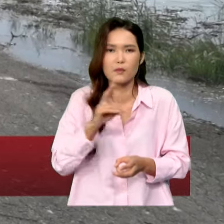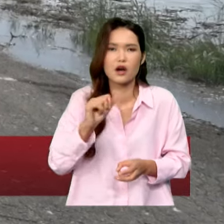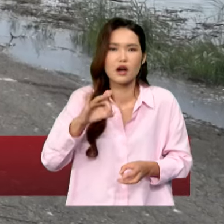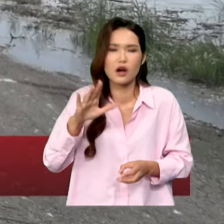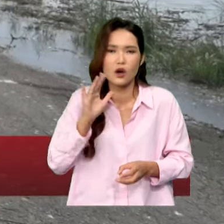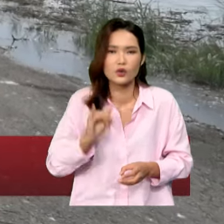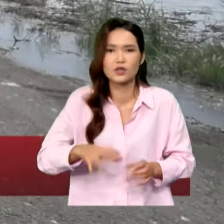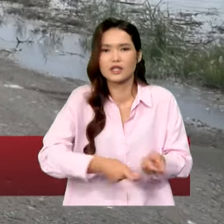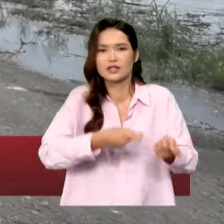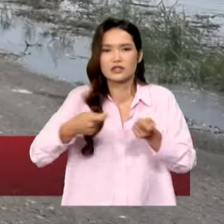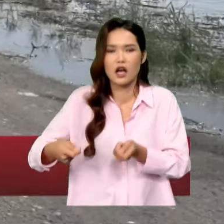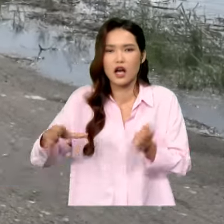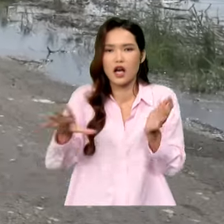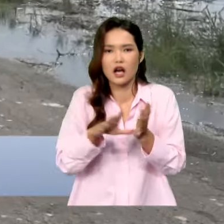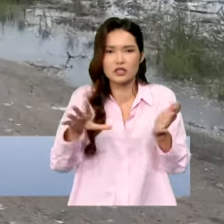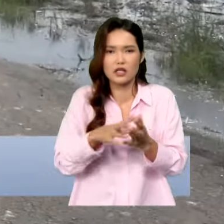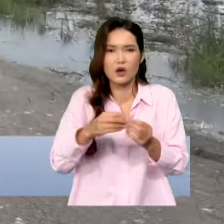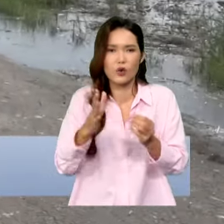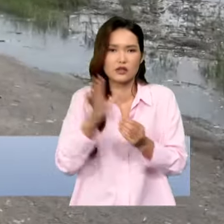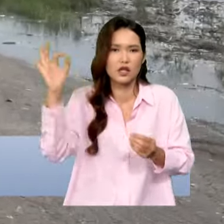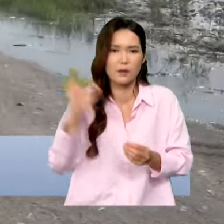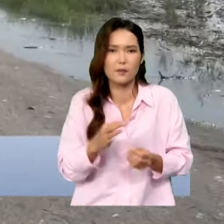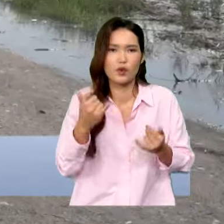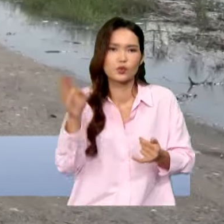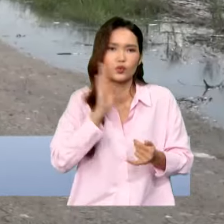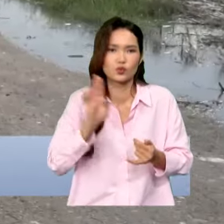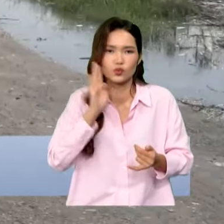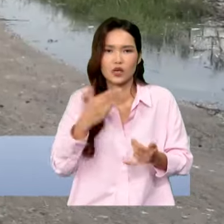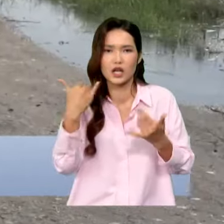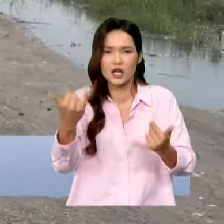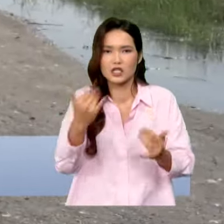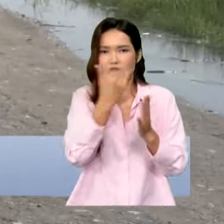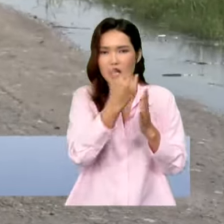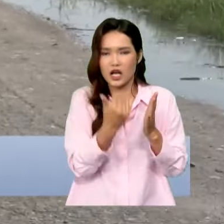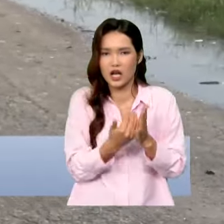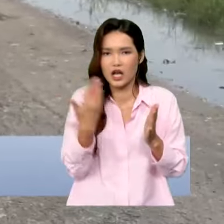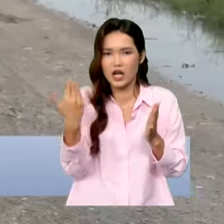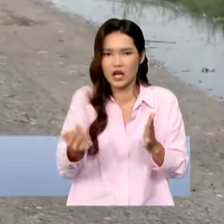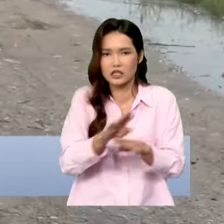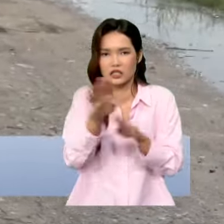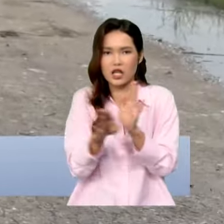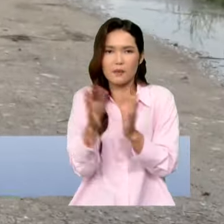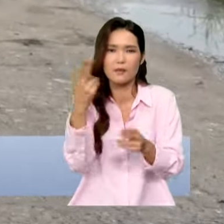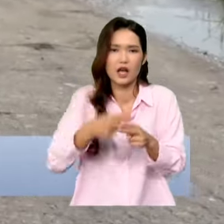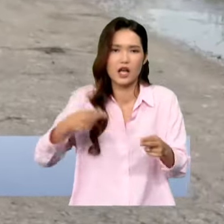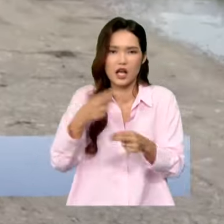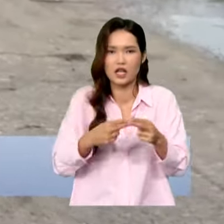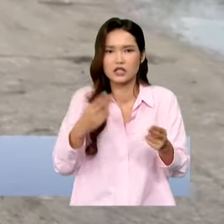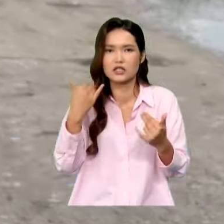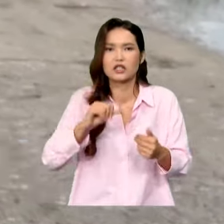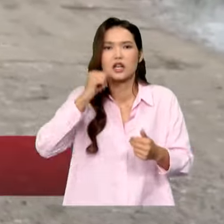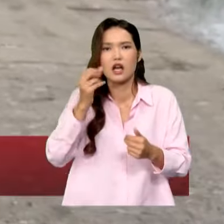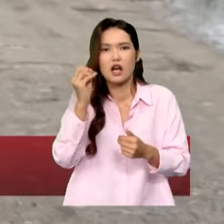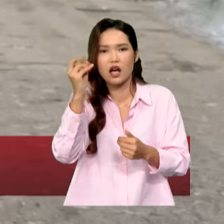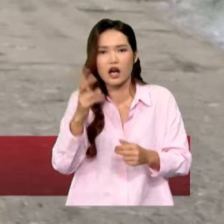ауданына тартылған электр желілерінің 15% бүгінде суда тұр. Мына бағандардың астындағы темірбетонды түреуіштер ертең